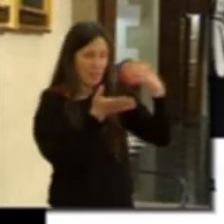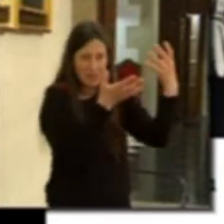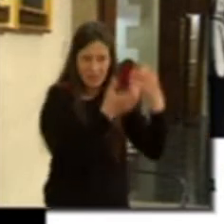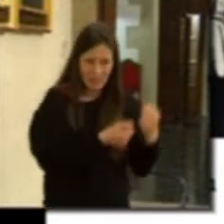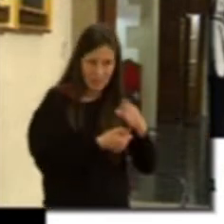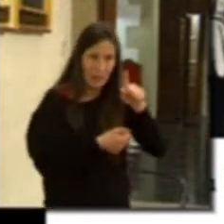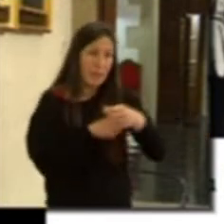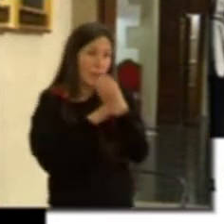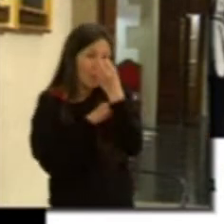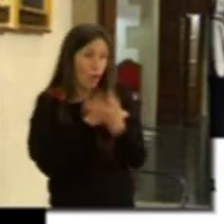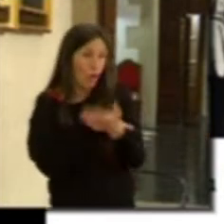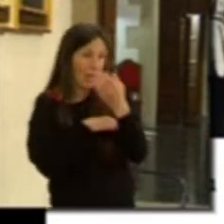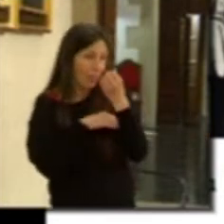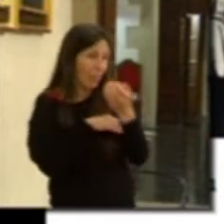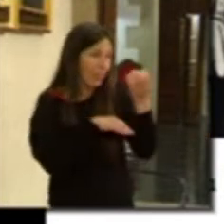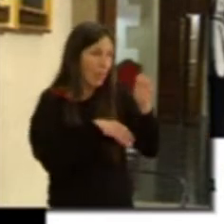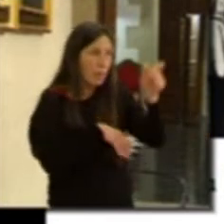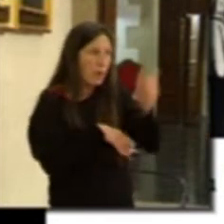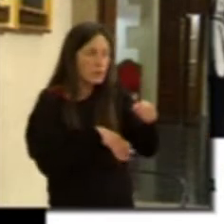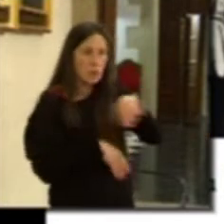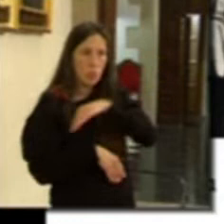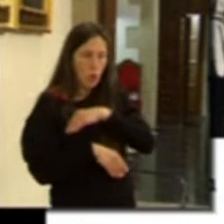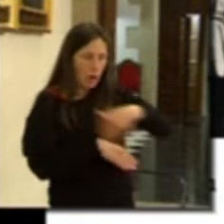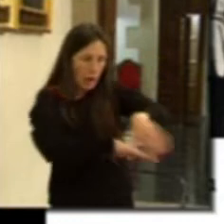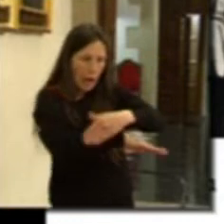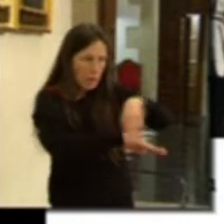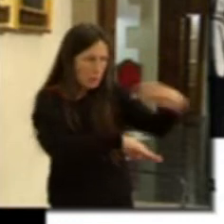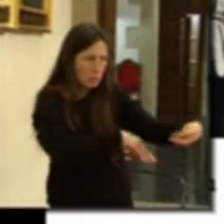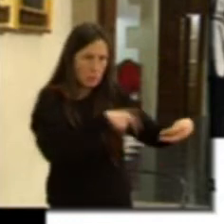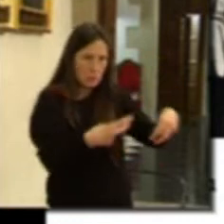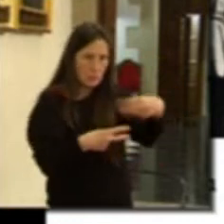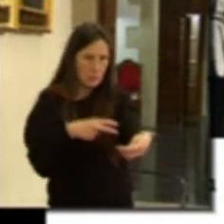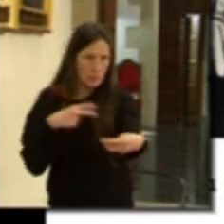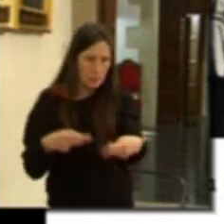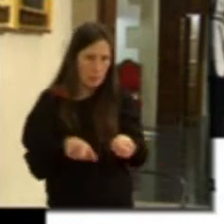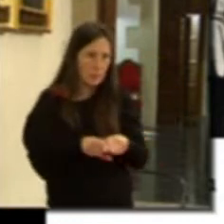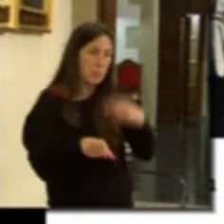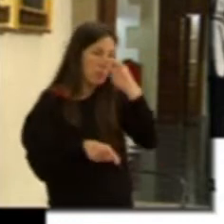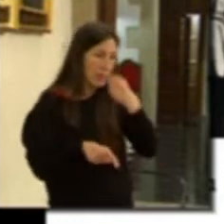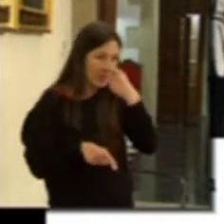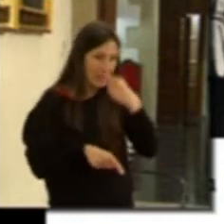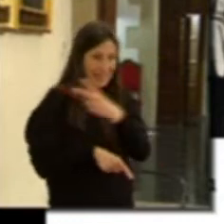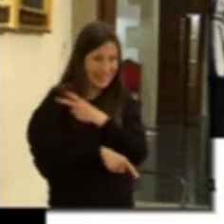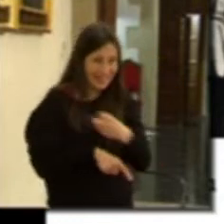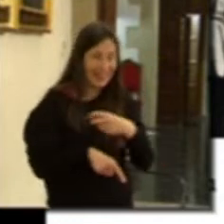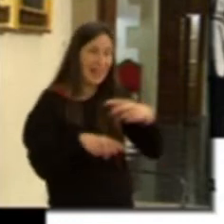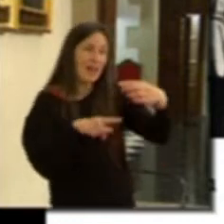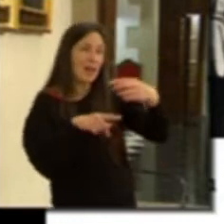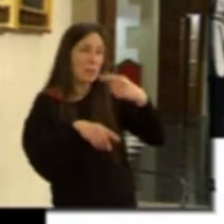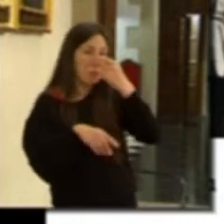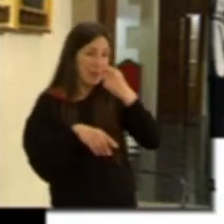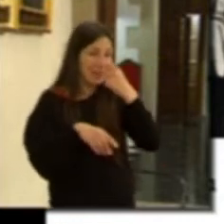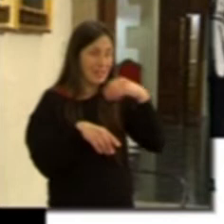al segle XIV. Veieu la gent morint-se, afectada per la pesta negra, la pesta bubònica, les fogueres, la gent fugint de les